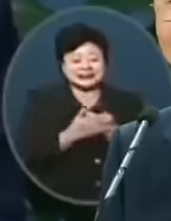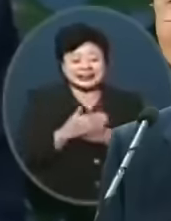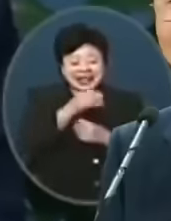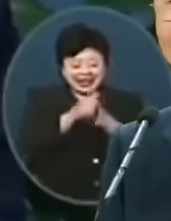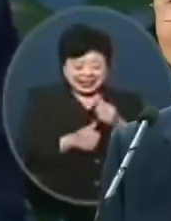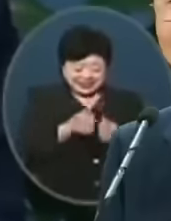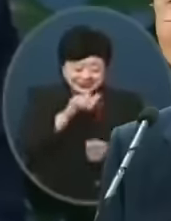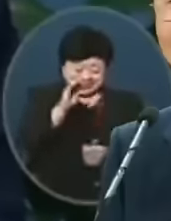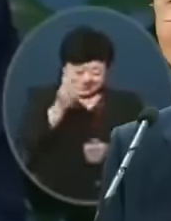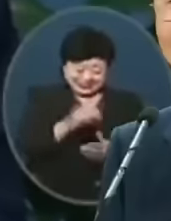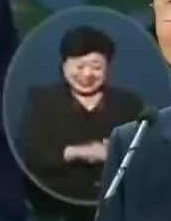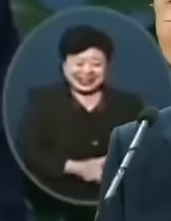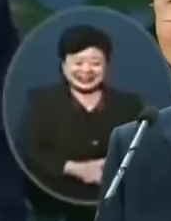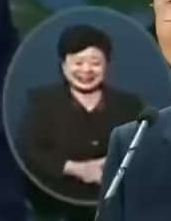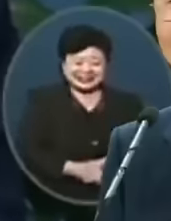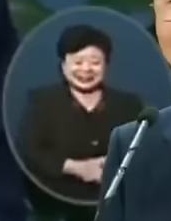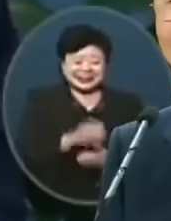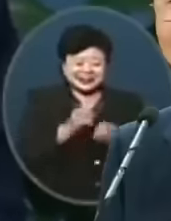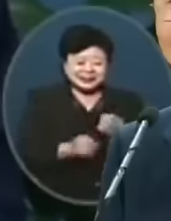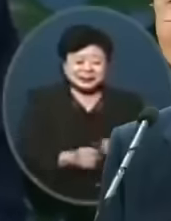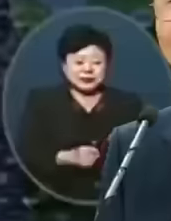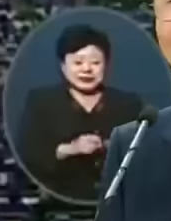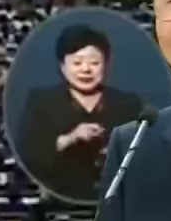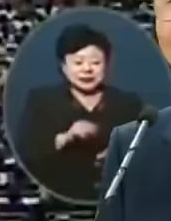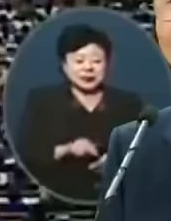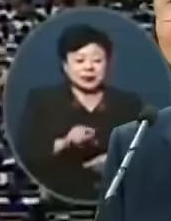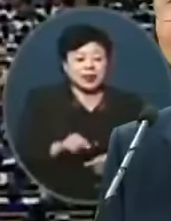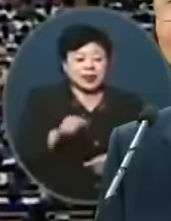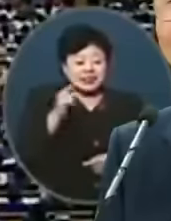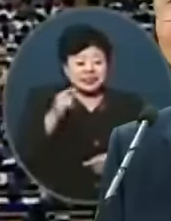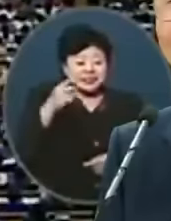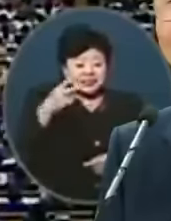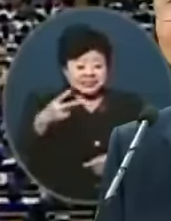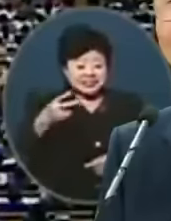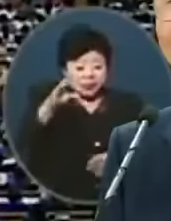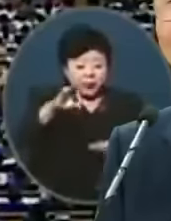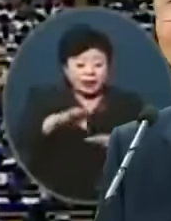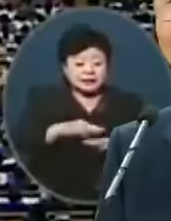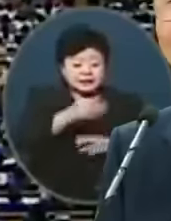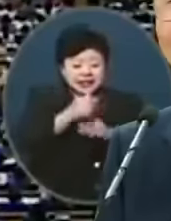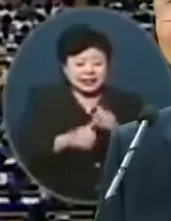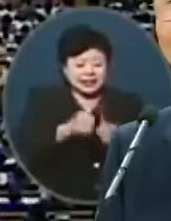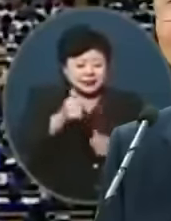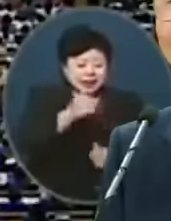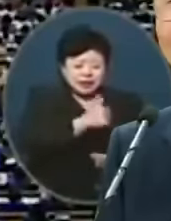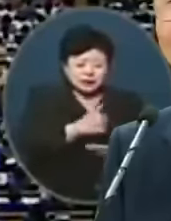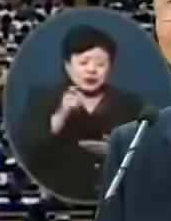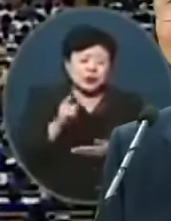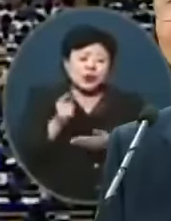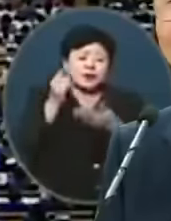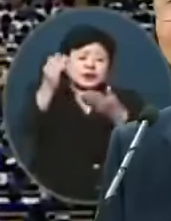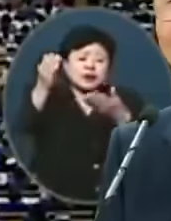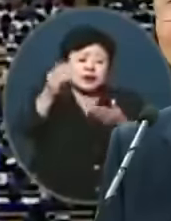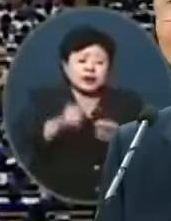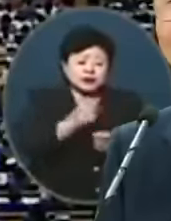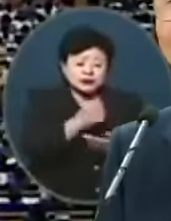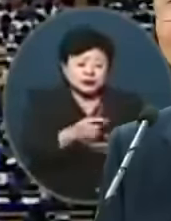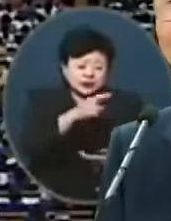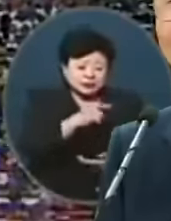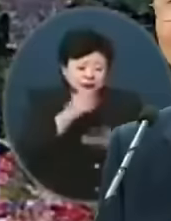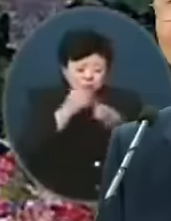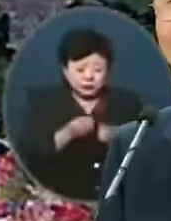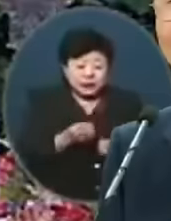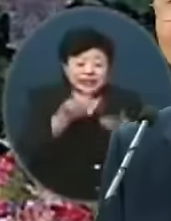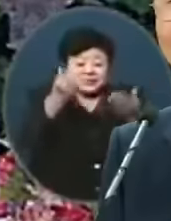하나님이신 것입니다. 시편 145편 1절로 2절에 보면 왕이신 나의 하나님이여 내가 주를 높이고 영원히 주의